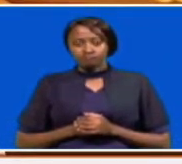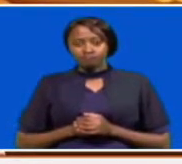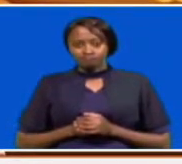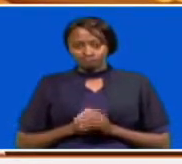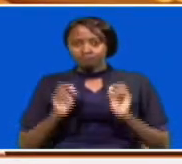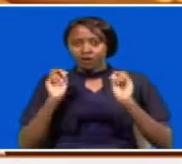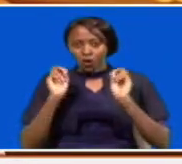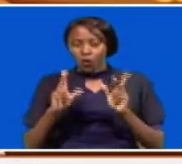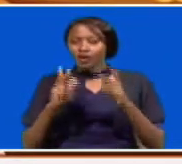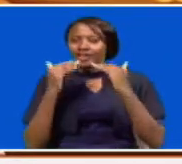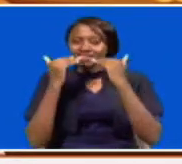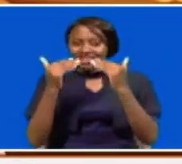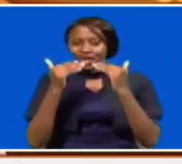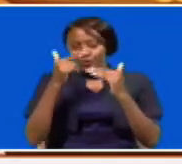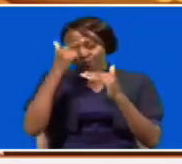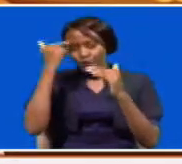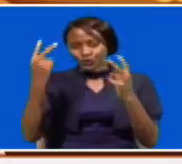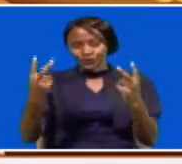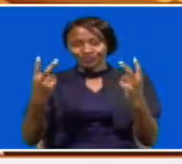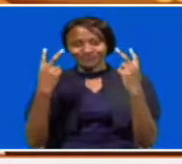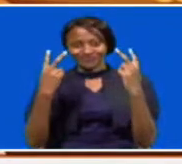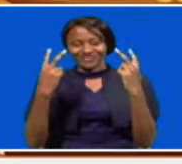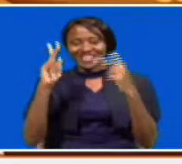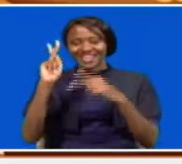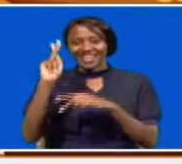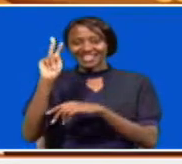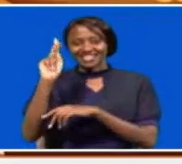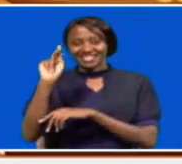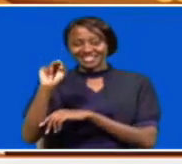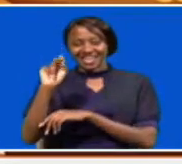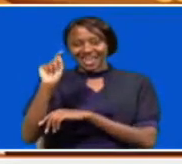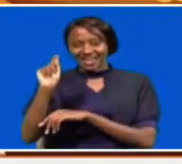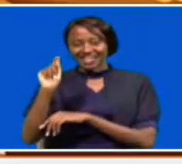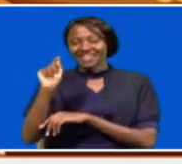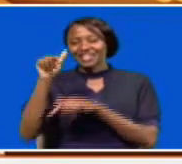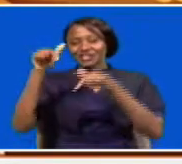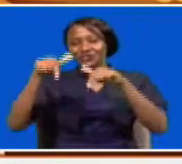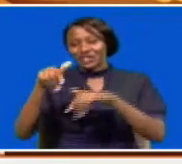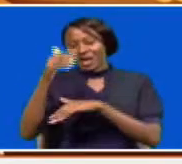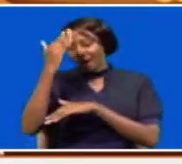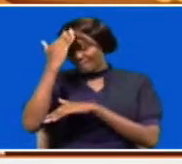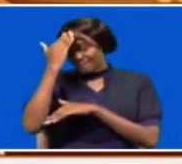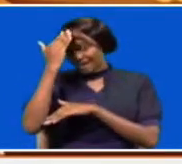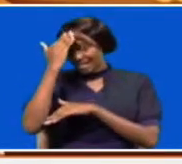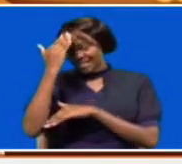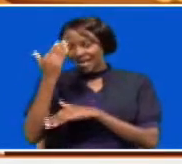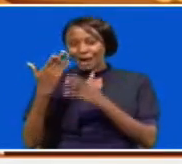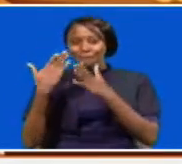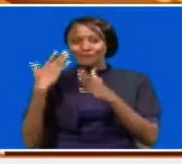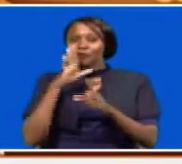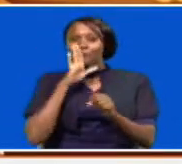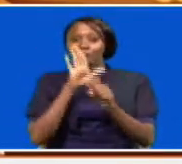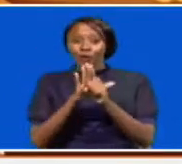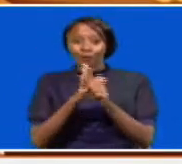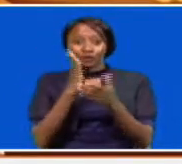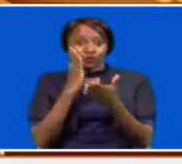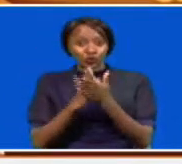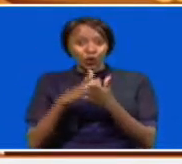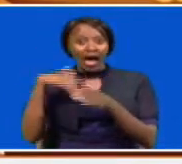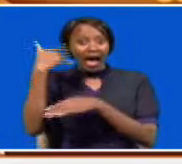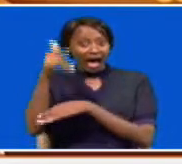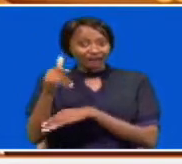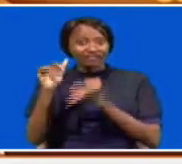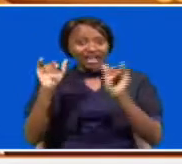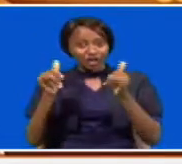Na mtazamaji, asante sana kwa kutazama taarifa za KTN leo Jumatatu hii, na kama nilivyokuahidi awali kwamba baada ya taarifa